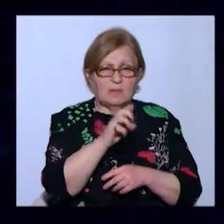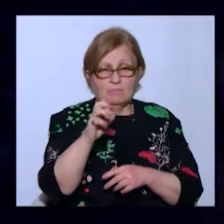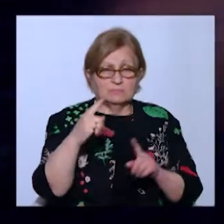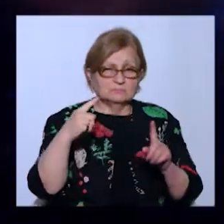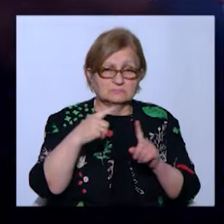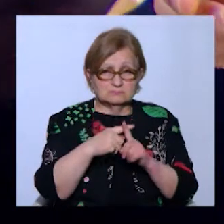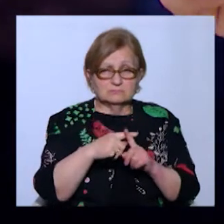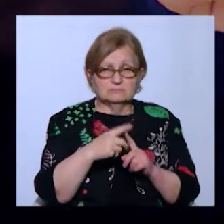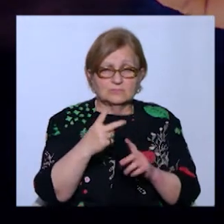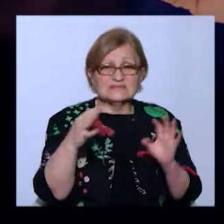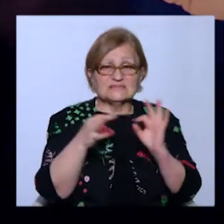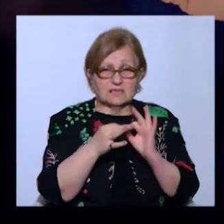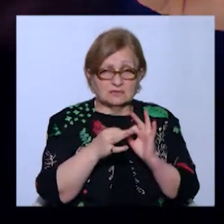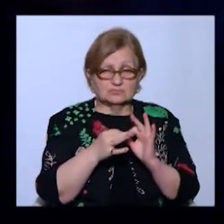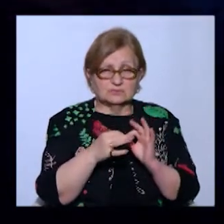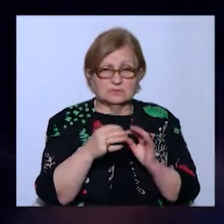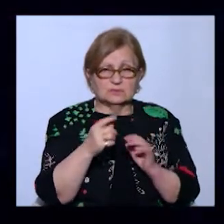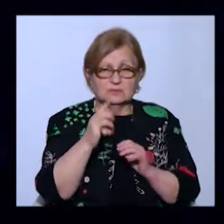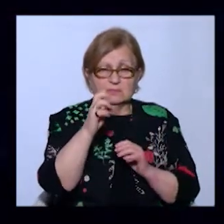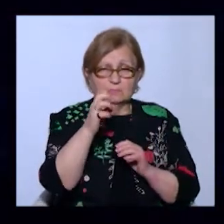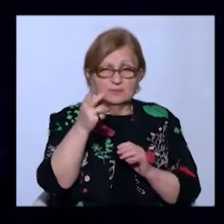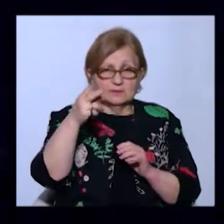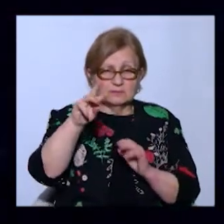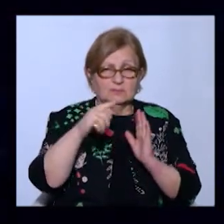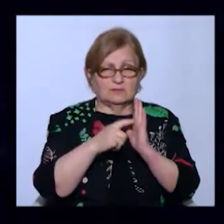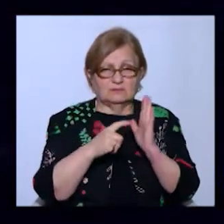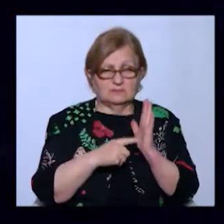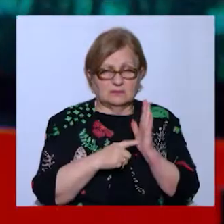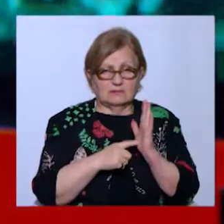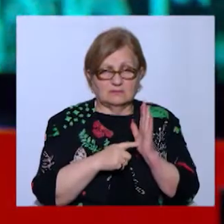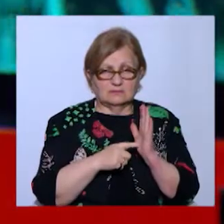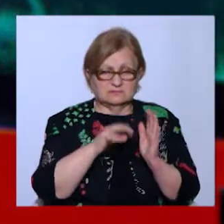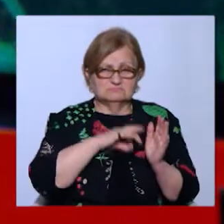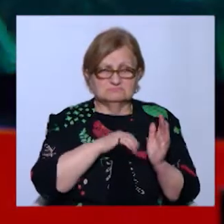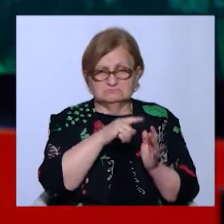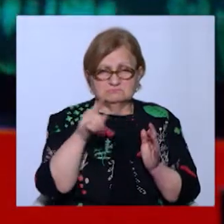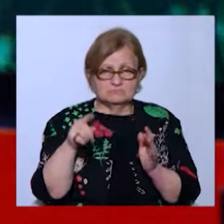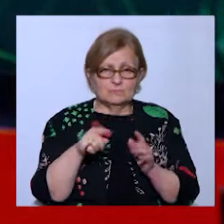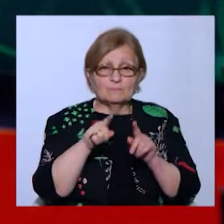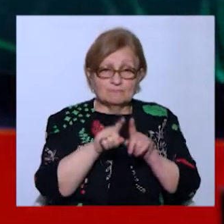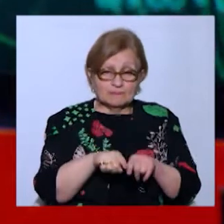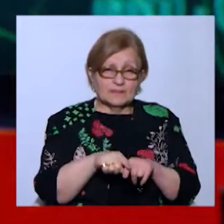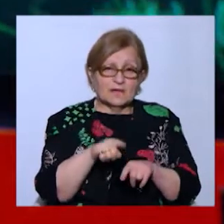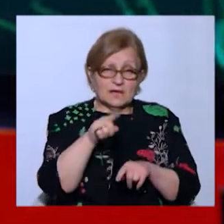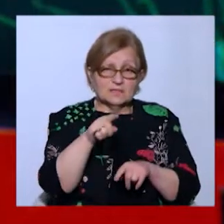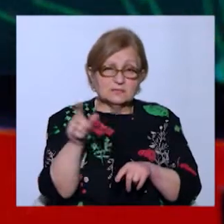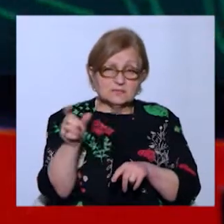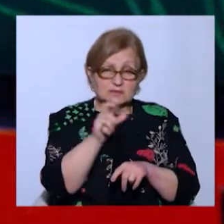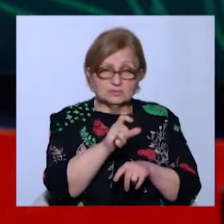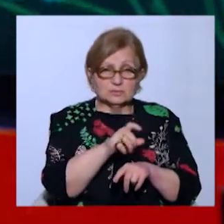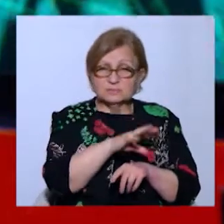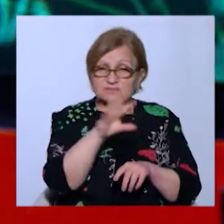დასაკავშირებლად ყოველთვის იყენებენ ხოლმე რომ ერთ-ერთ თქვათ b კვადრატზე გაყოფით და მოდით აქაც ასე მოიქცეთ ეს განტოლები, განტოლების ყველა